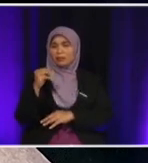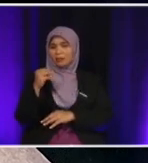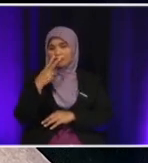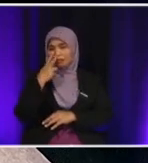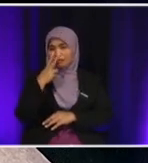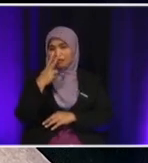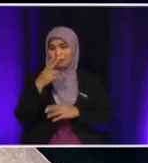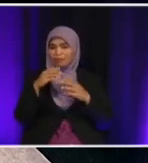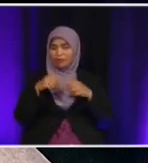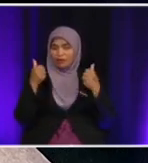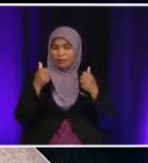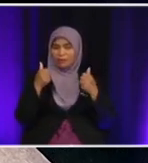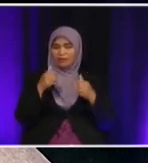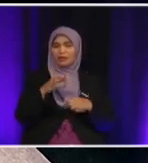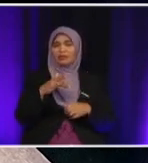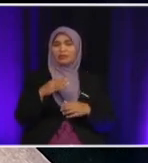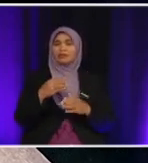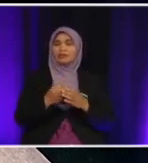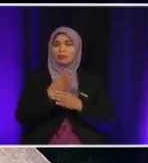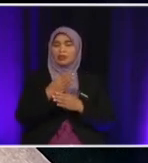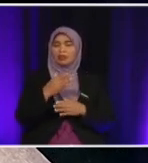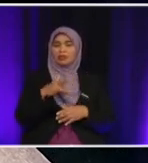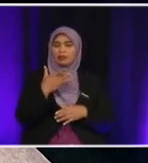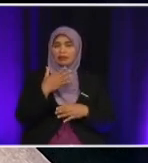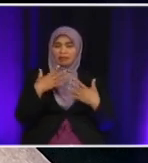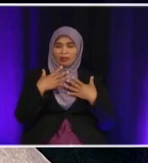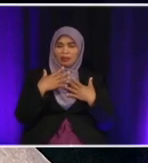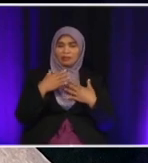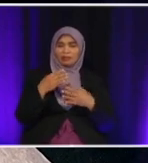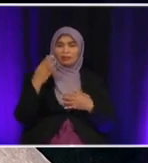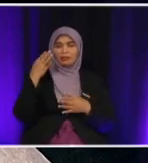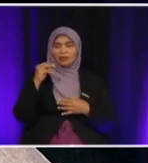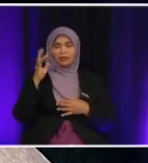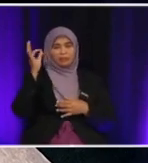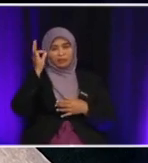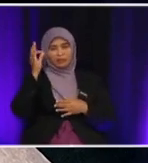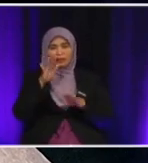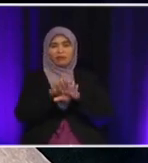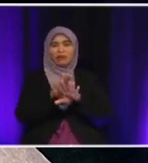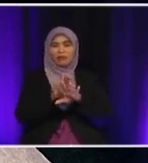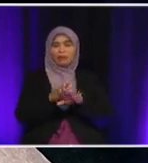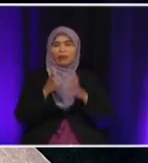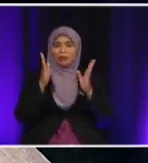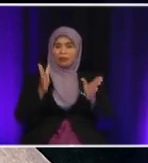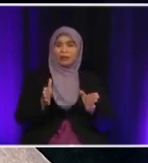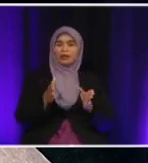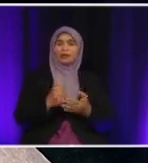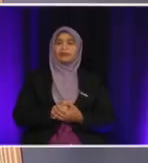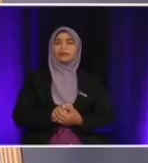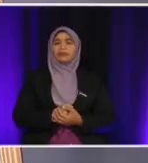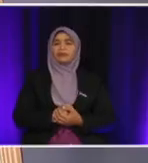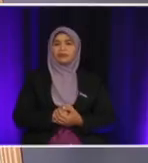dan timbul rasa takut lalu mereka rasa gentar sebelum berperang dah kalah